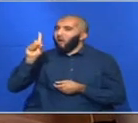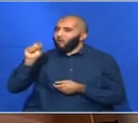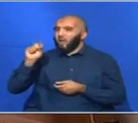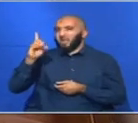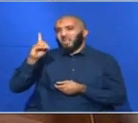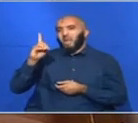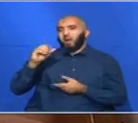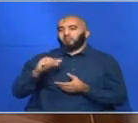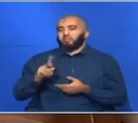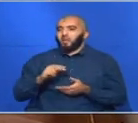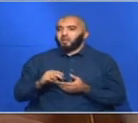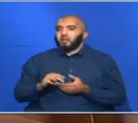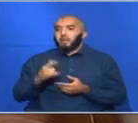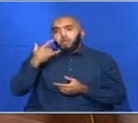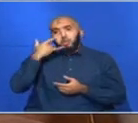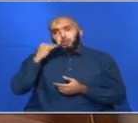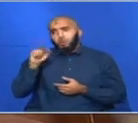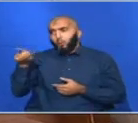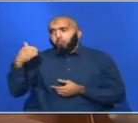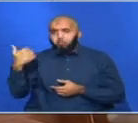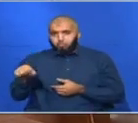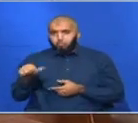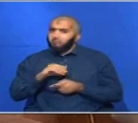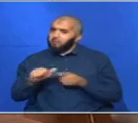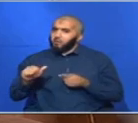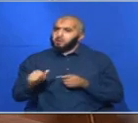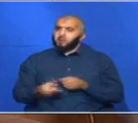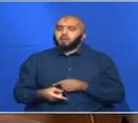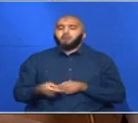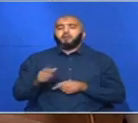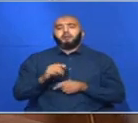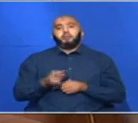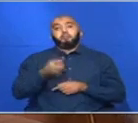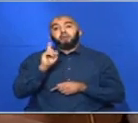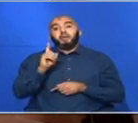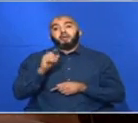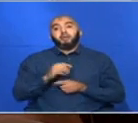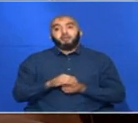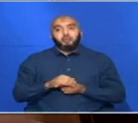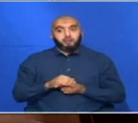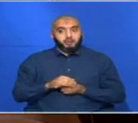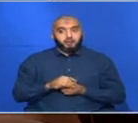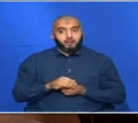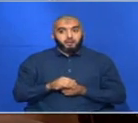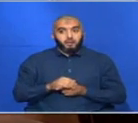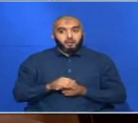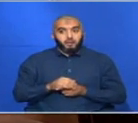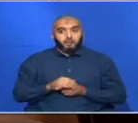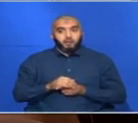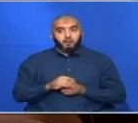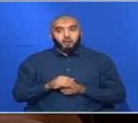ان استطعت ان تطيب خاطره فافعل لكن فقط اقول بان الذي